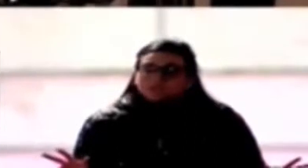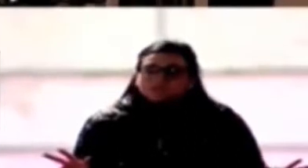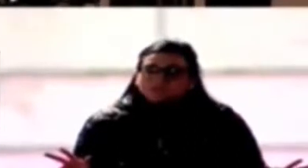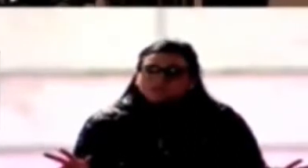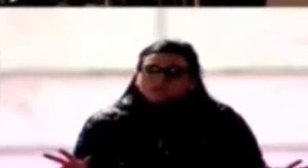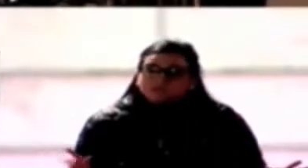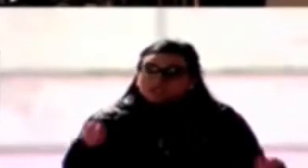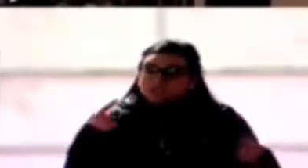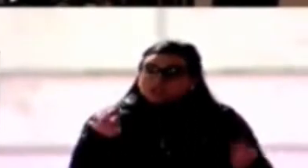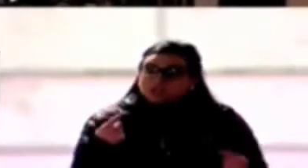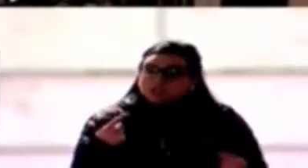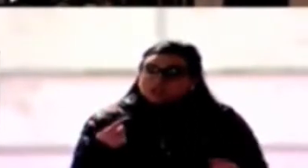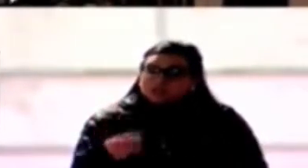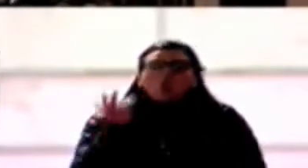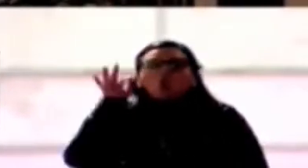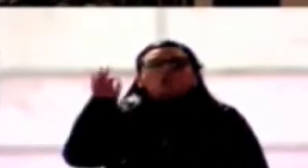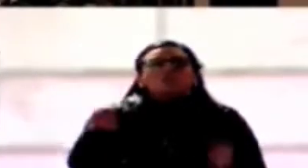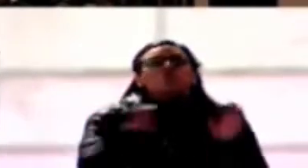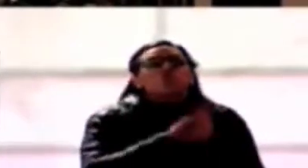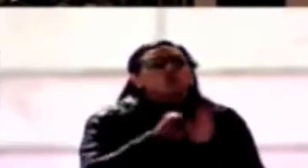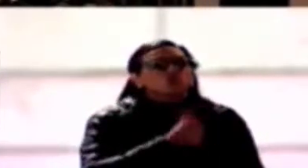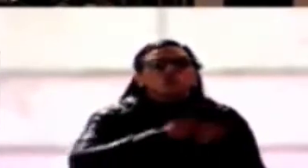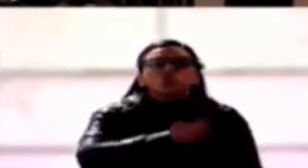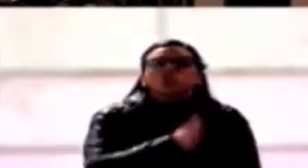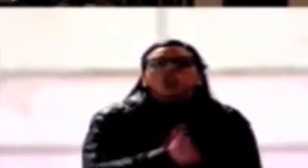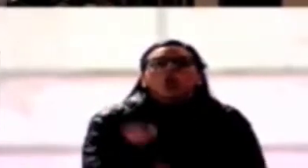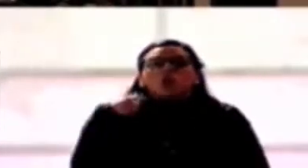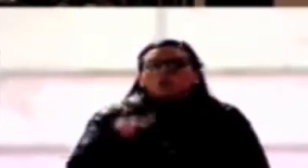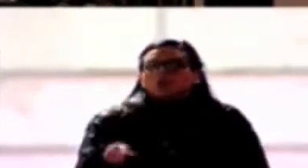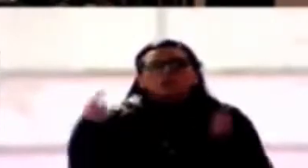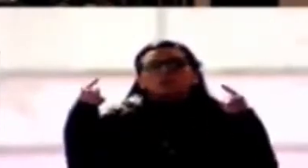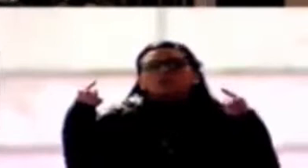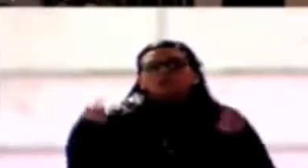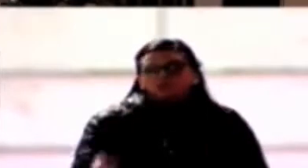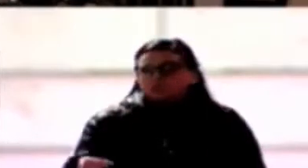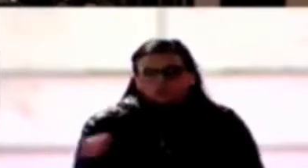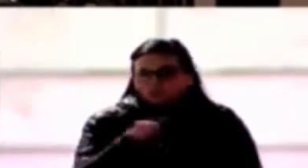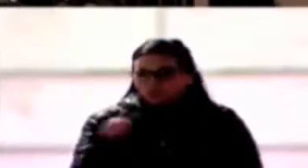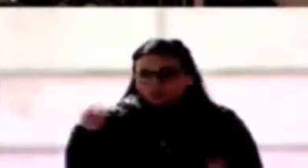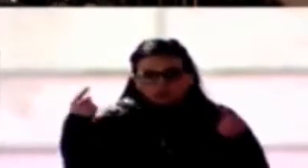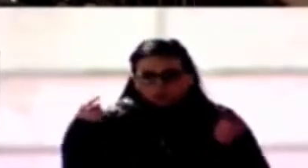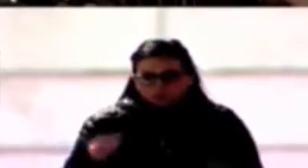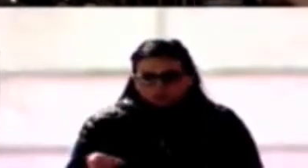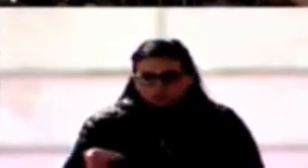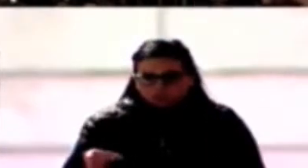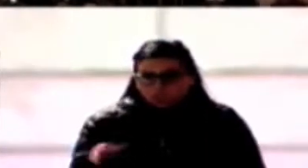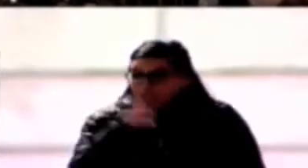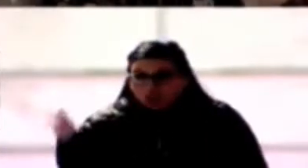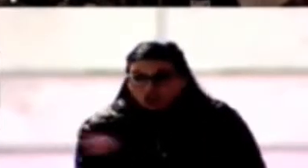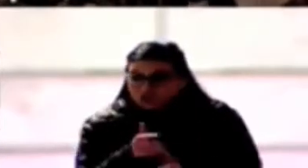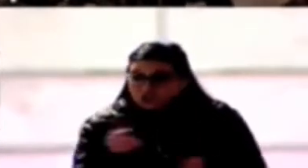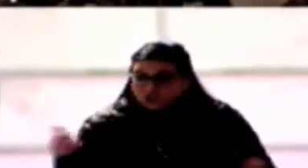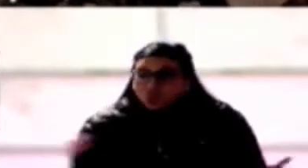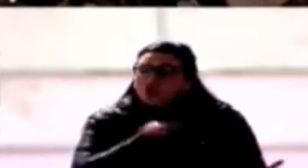distruggere insieme la nostra Costituzione, perché è quello che stanno facendo, è quello che stanno facendo. Non stanno facendo altro che